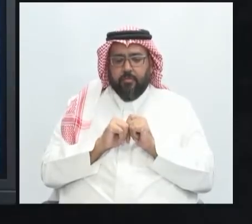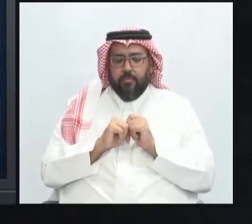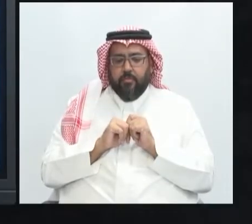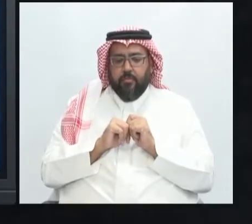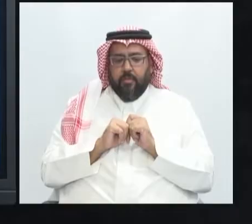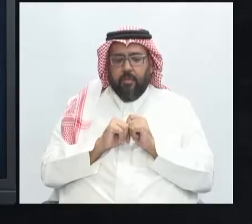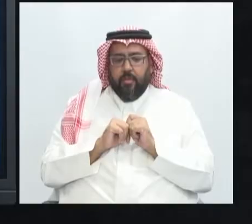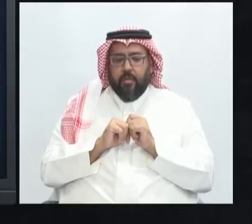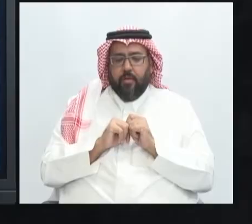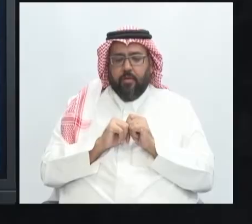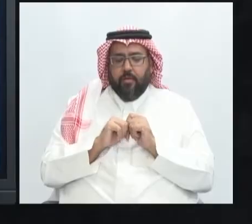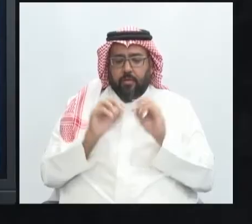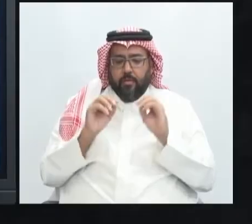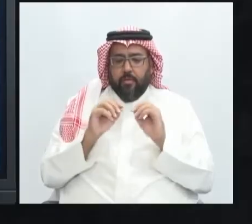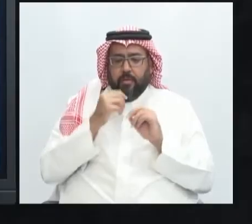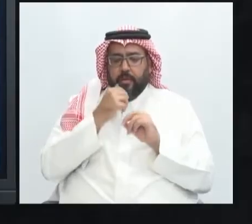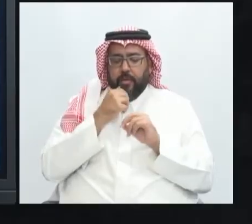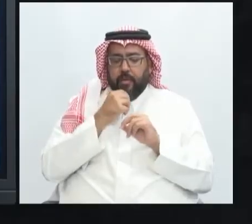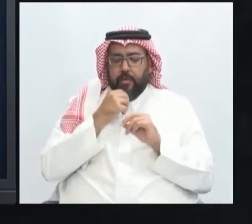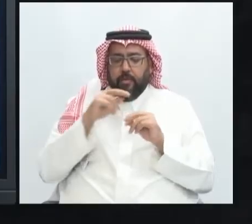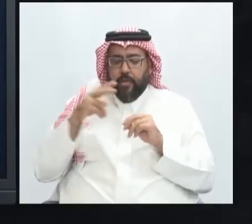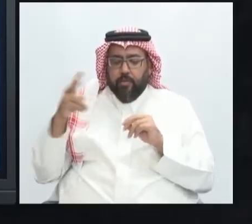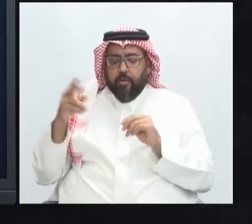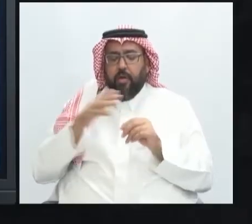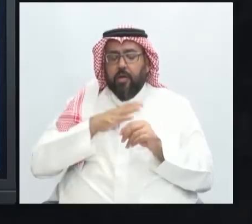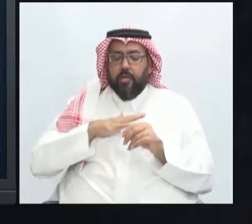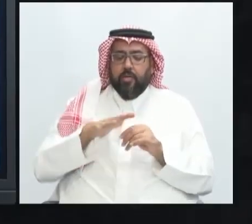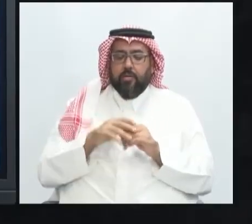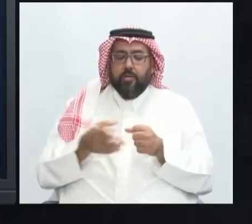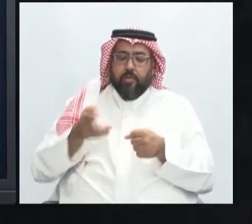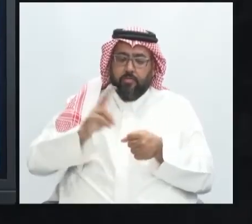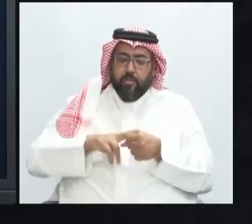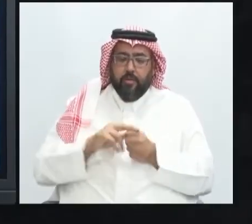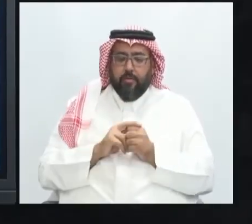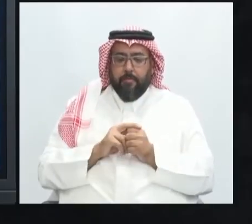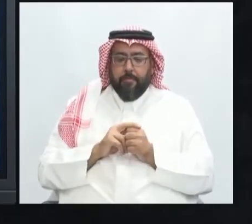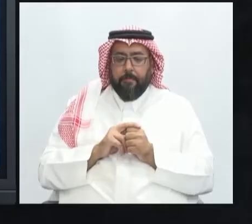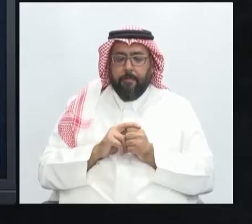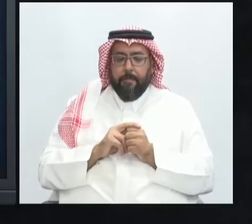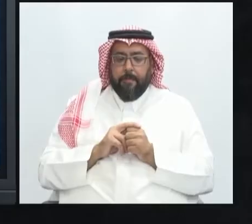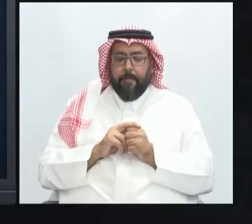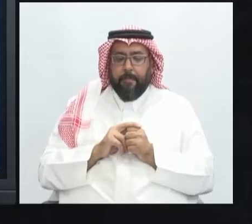ابنائي وبناتي وهذه هي انواع الصبر طيب من يعيد لنا التعريف